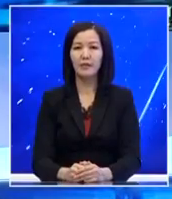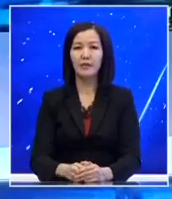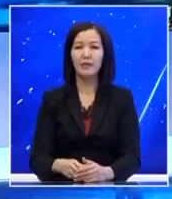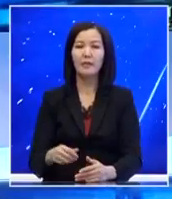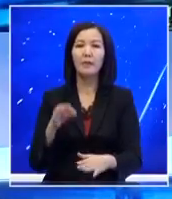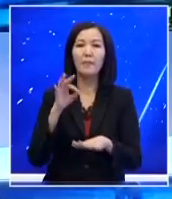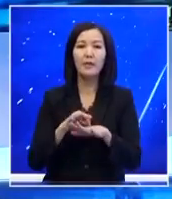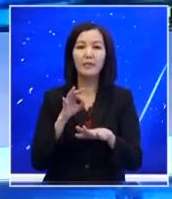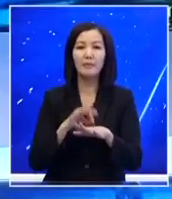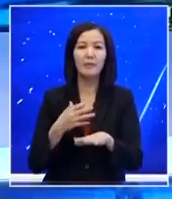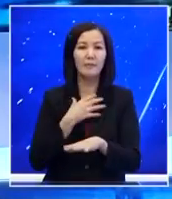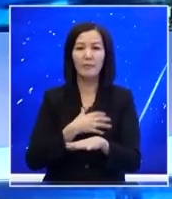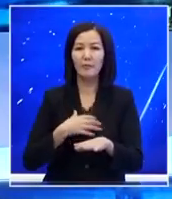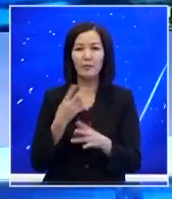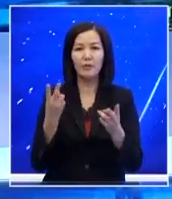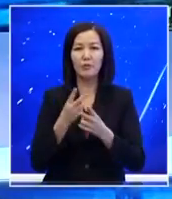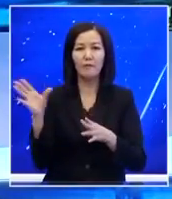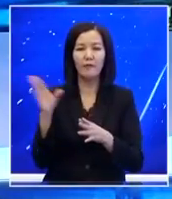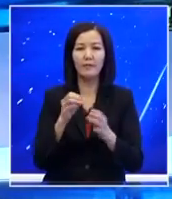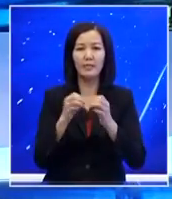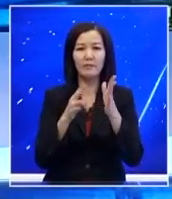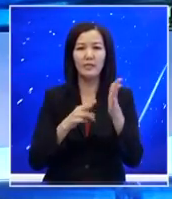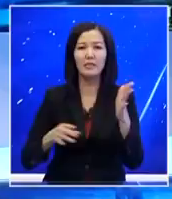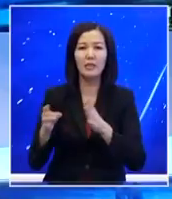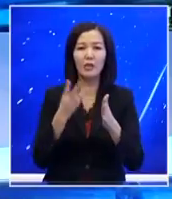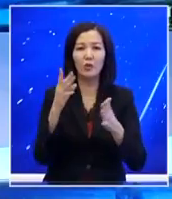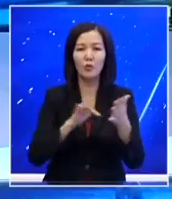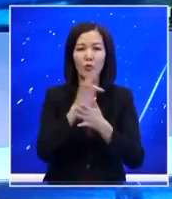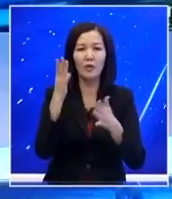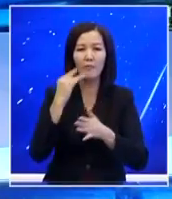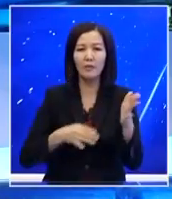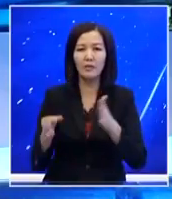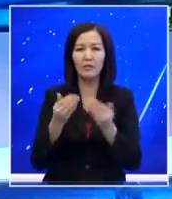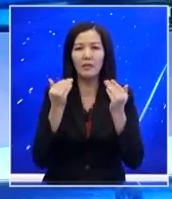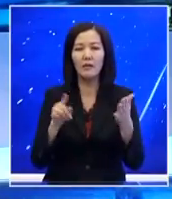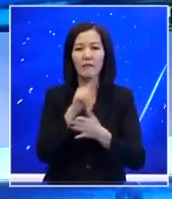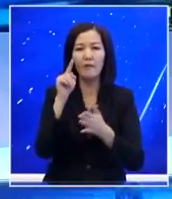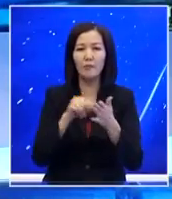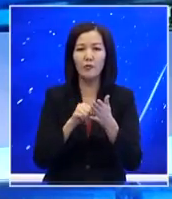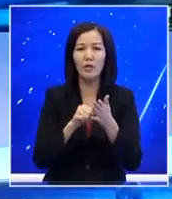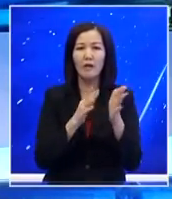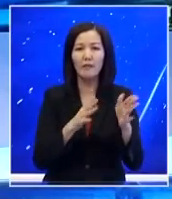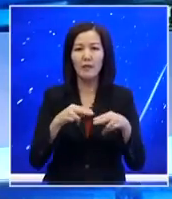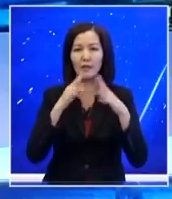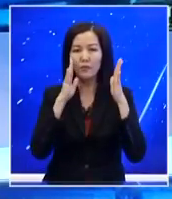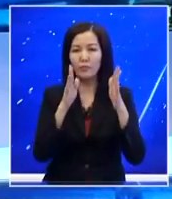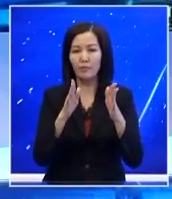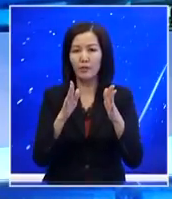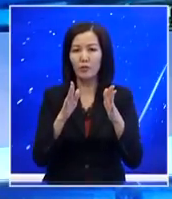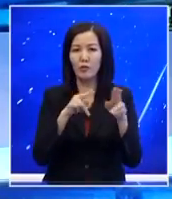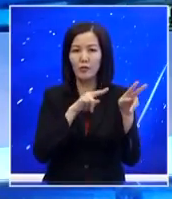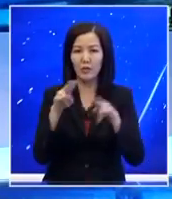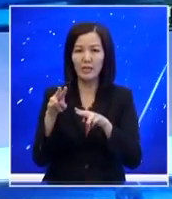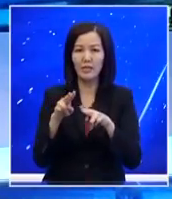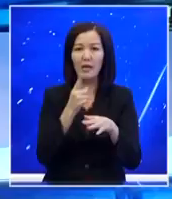Пандемия не повод для паники. Во всех 17 районах и 3 городах Алматинской области данный вопрос держится на особом контроле.